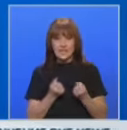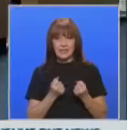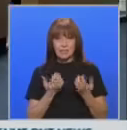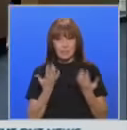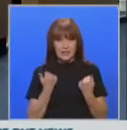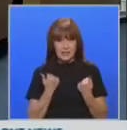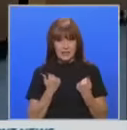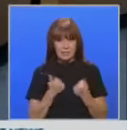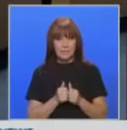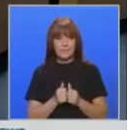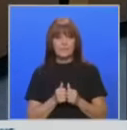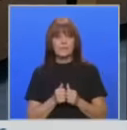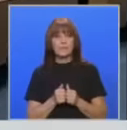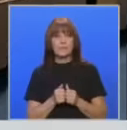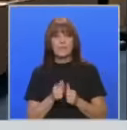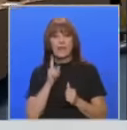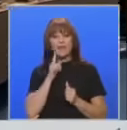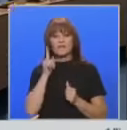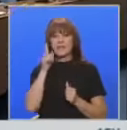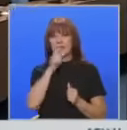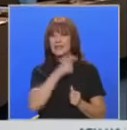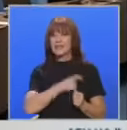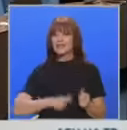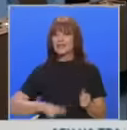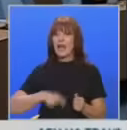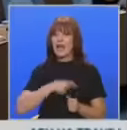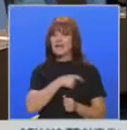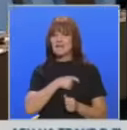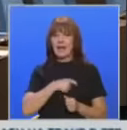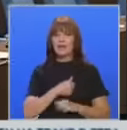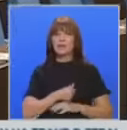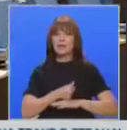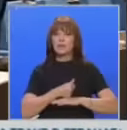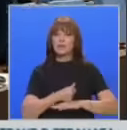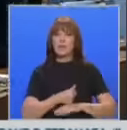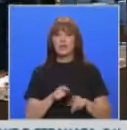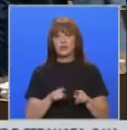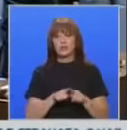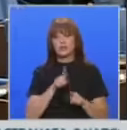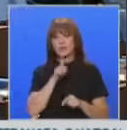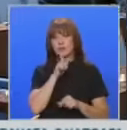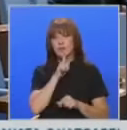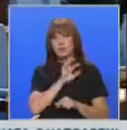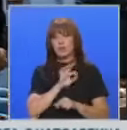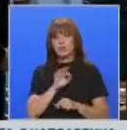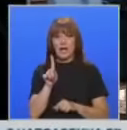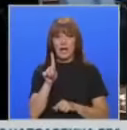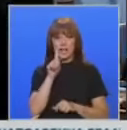репортажа. В деня на национален траур и депутатите замлъкнаха за минута.